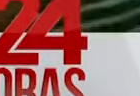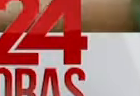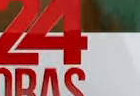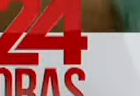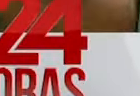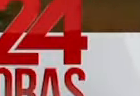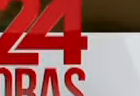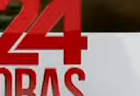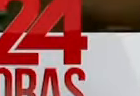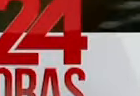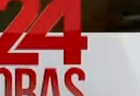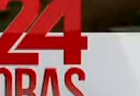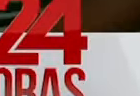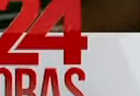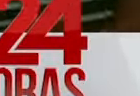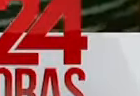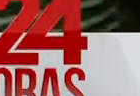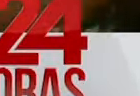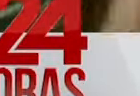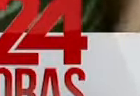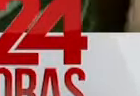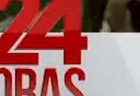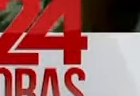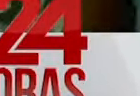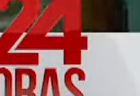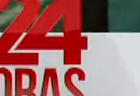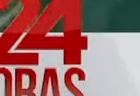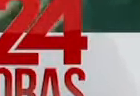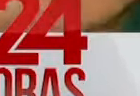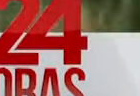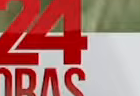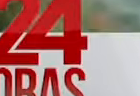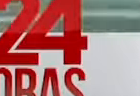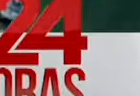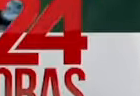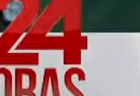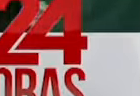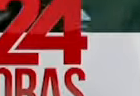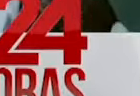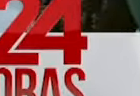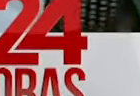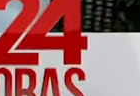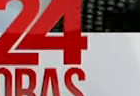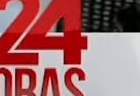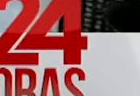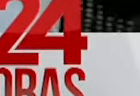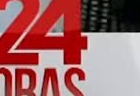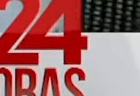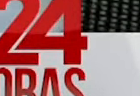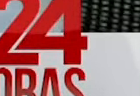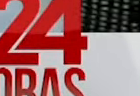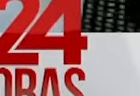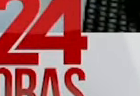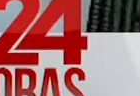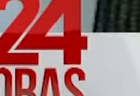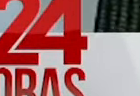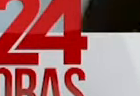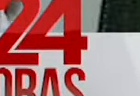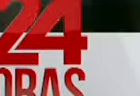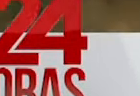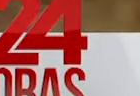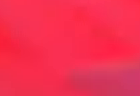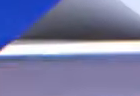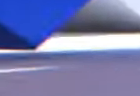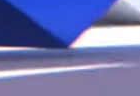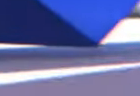Nagpanggap na pulis sa Naga, kalabuso! Matapos tangkaing i-blackmail at nakawan pa ang kinatagpo niyang babae.